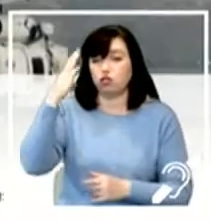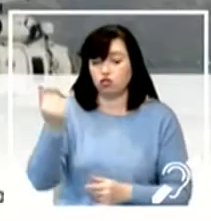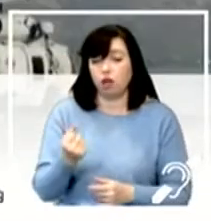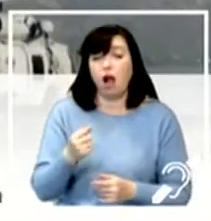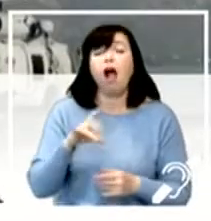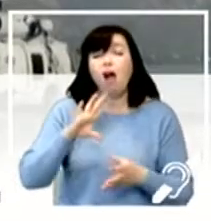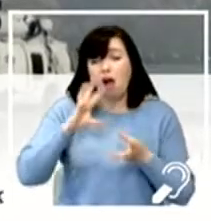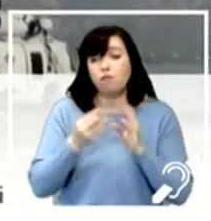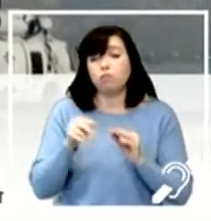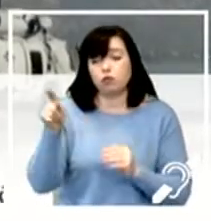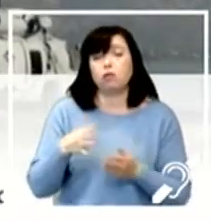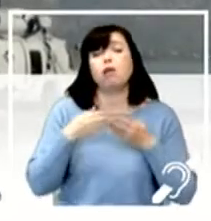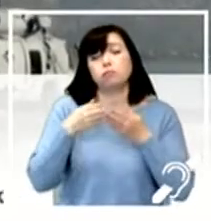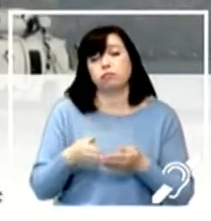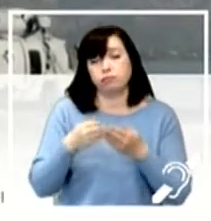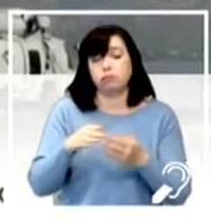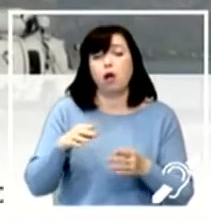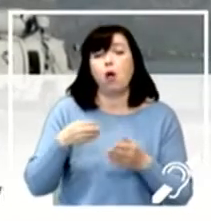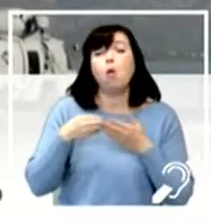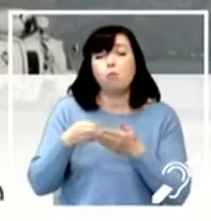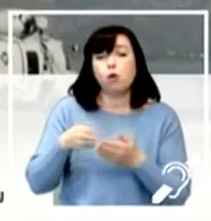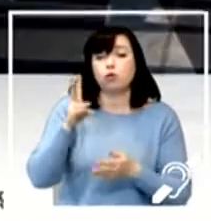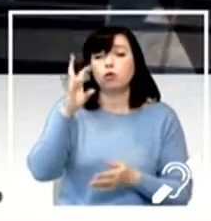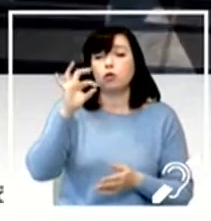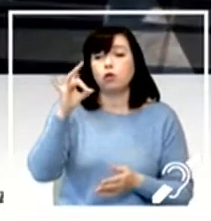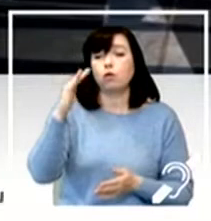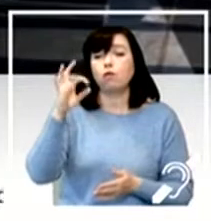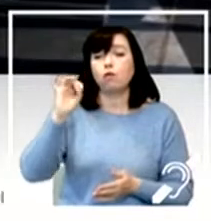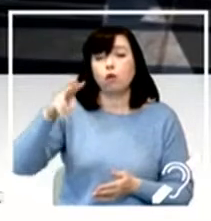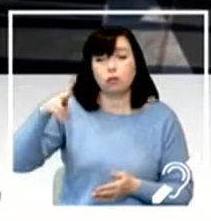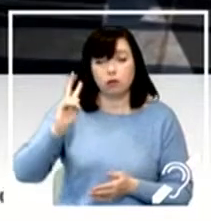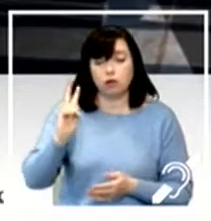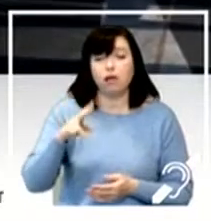este staționată în portul Norfolk din Virginia.